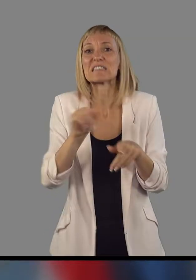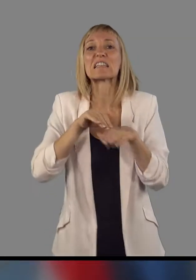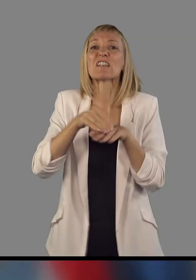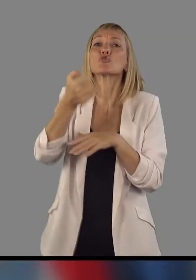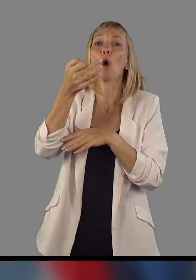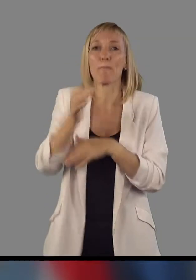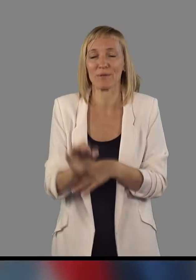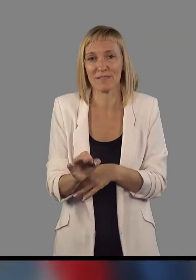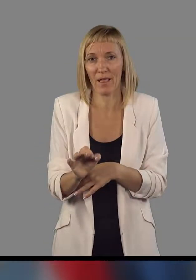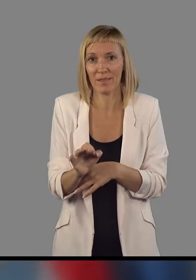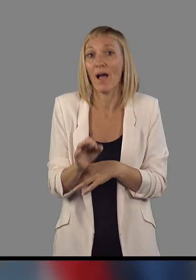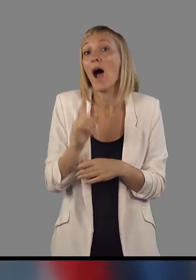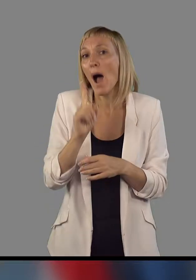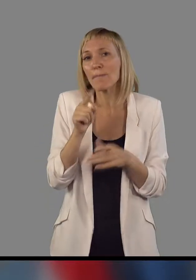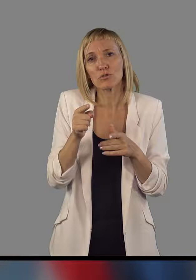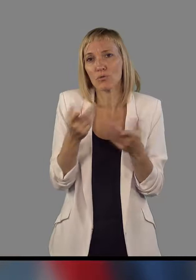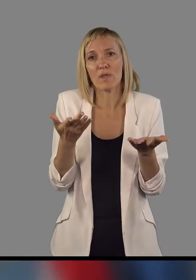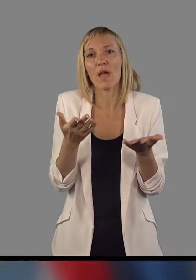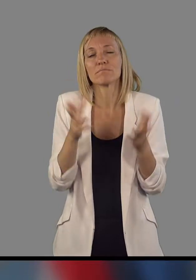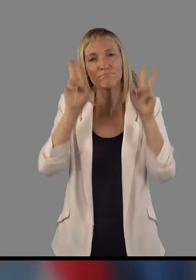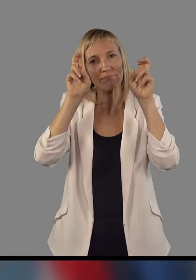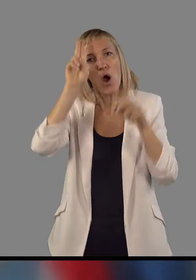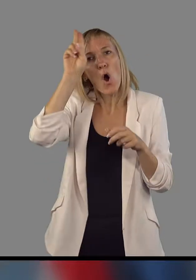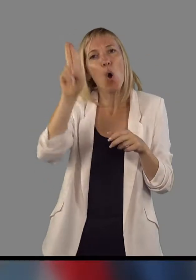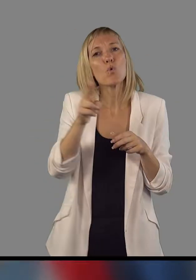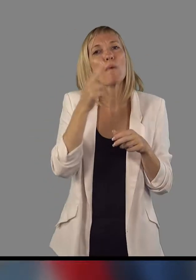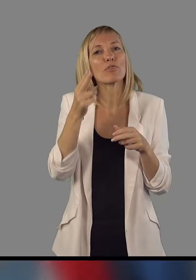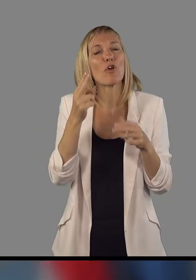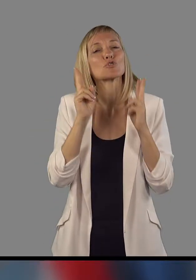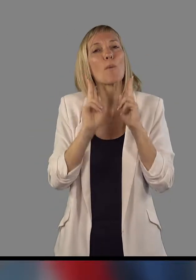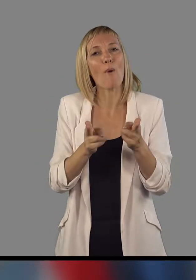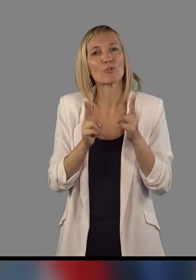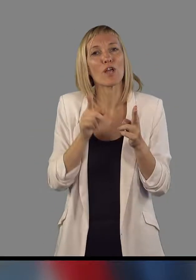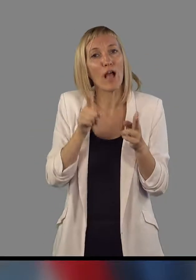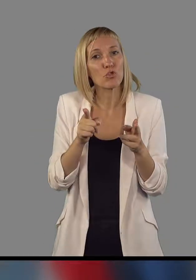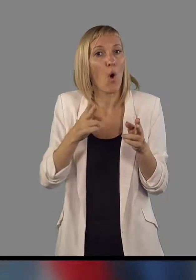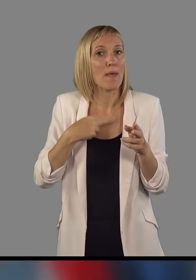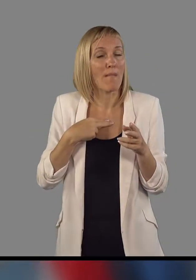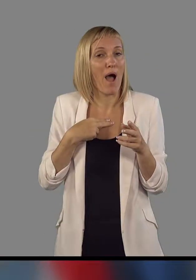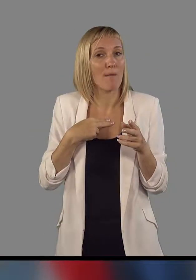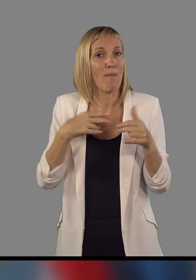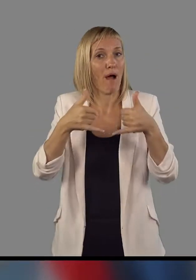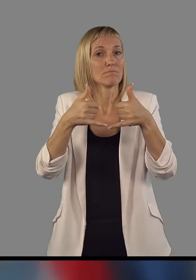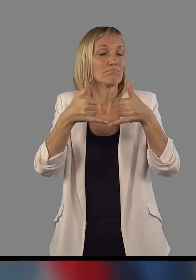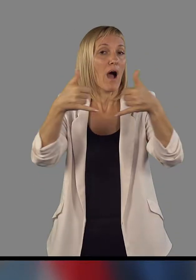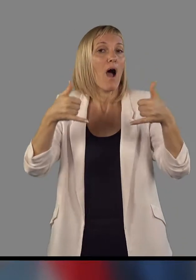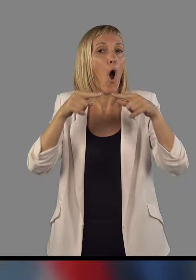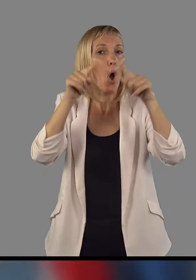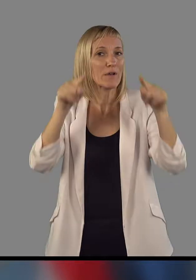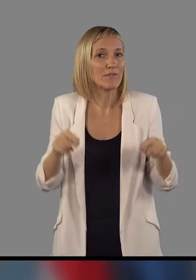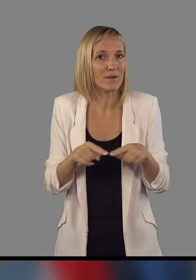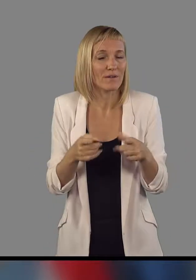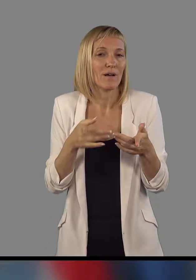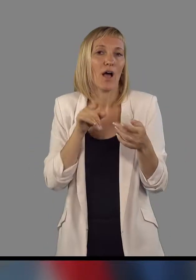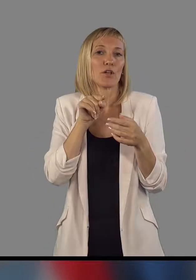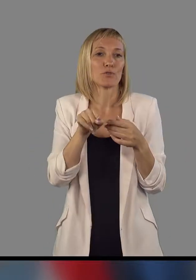finančni minister ne more biti zadovoljen, ne? Ampak to je pač umetnost možnega, takšni so okviri,